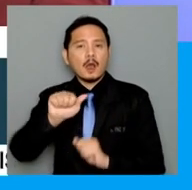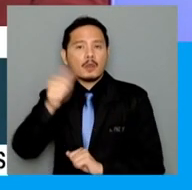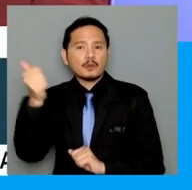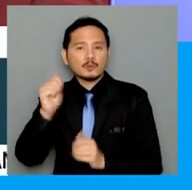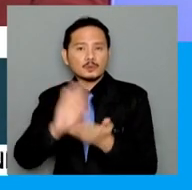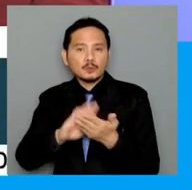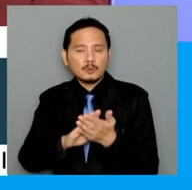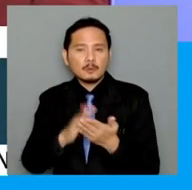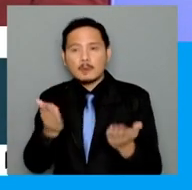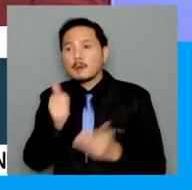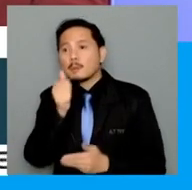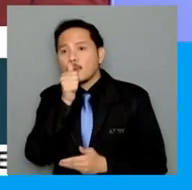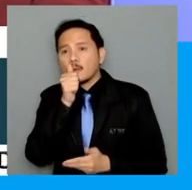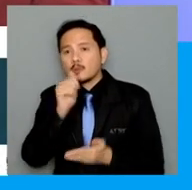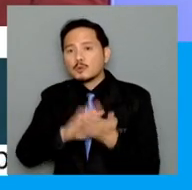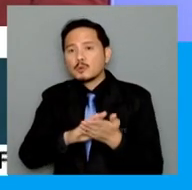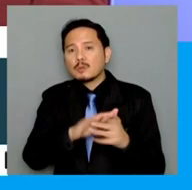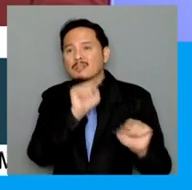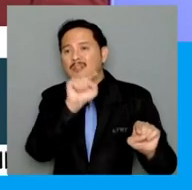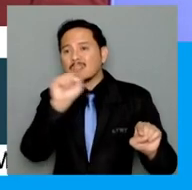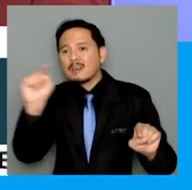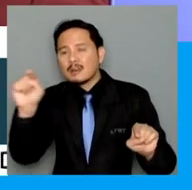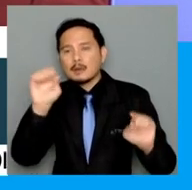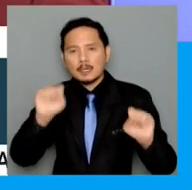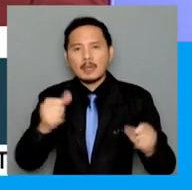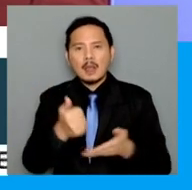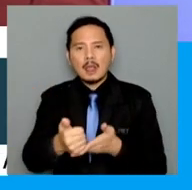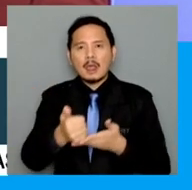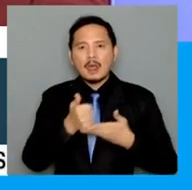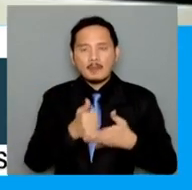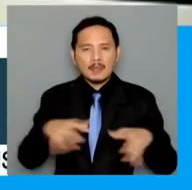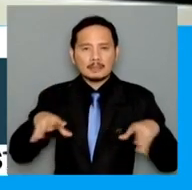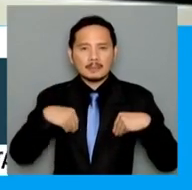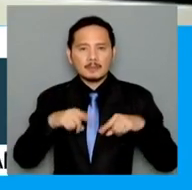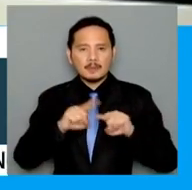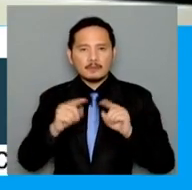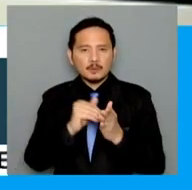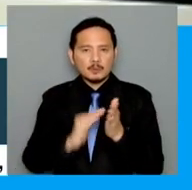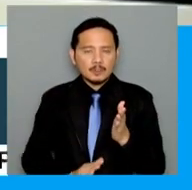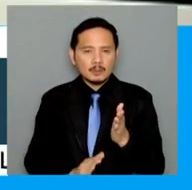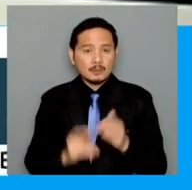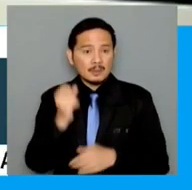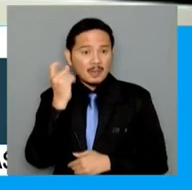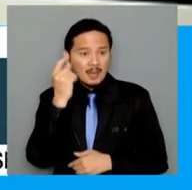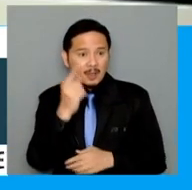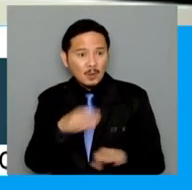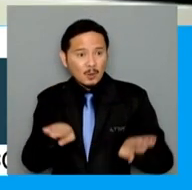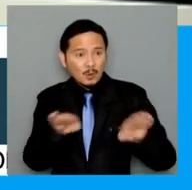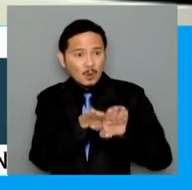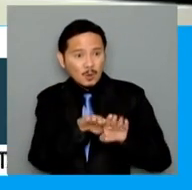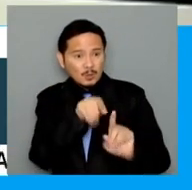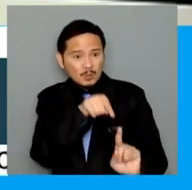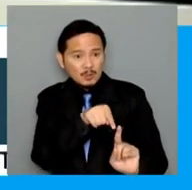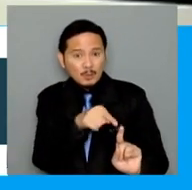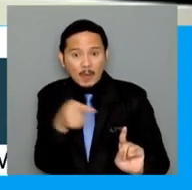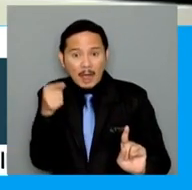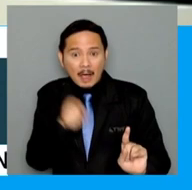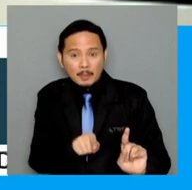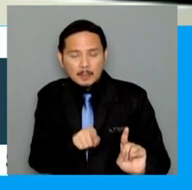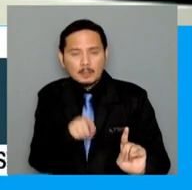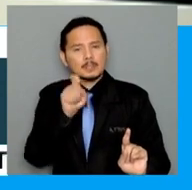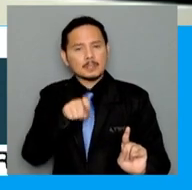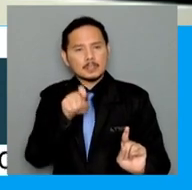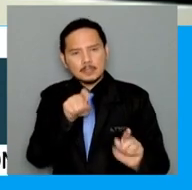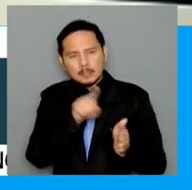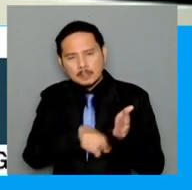kung ma-absorb nila yung mga estudyante. Yun. Regarding naman po dun sa closure mismo, I think we'll have to study kung ano ba talaga yung pag